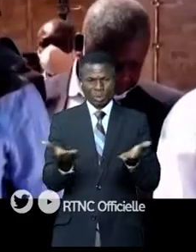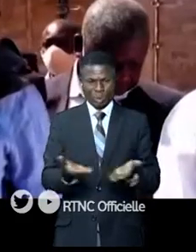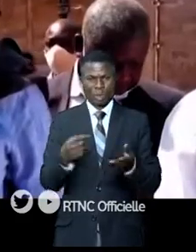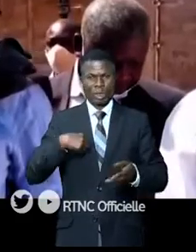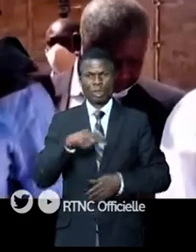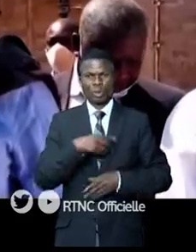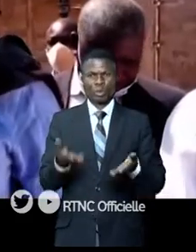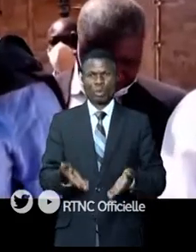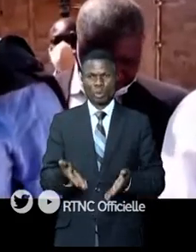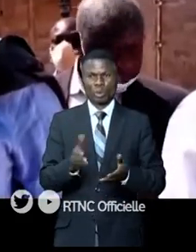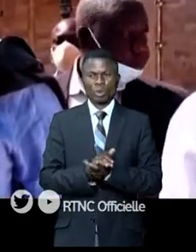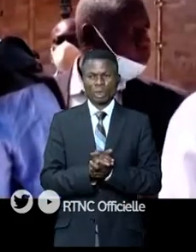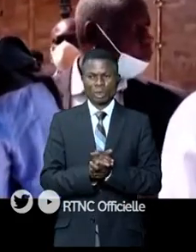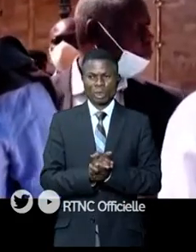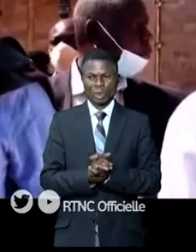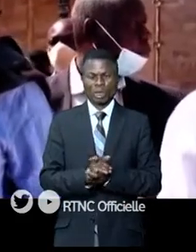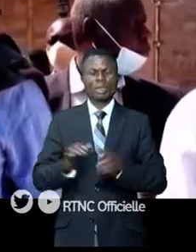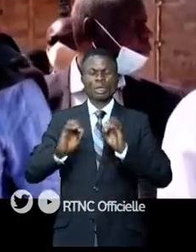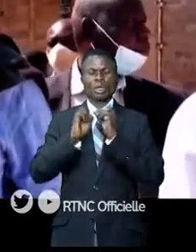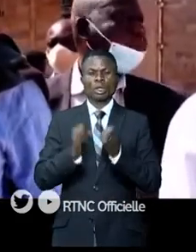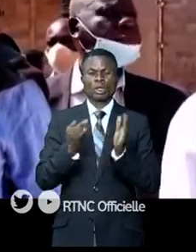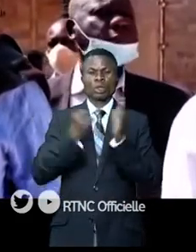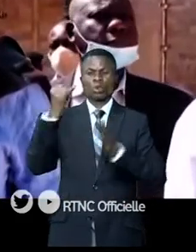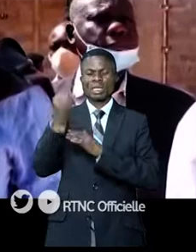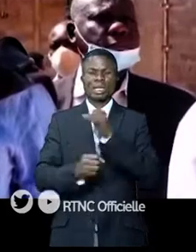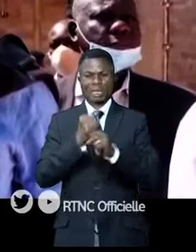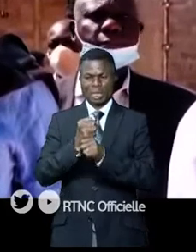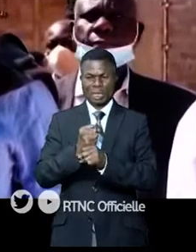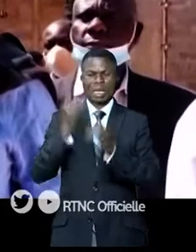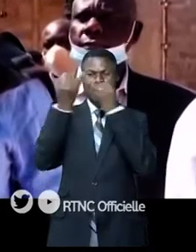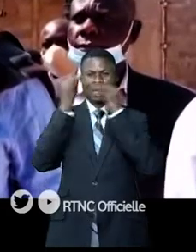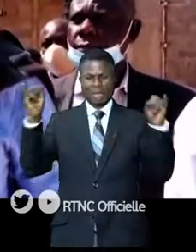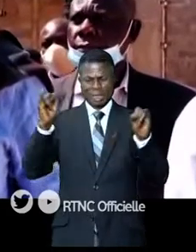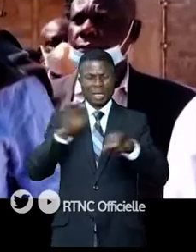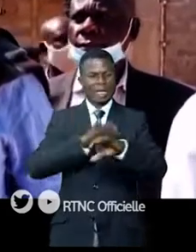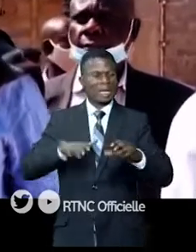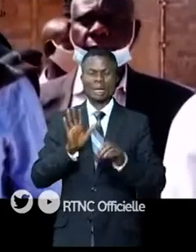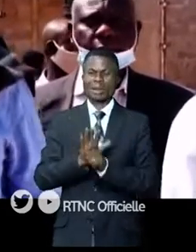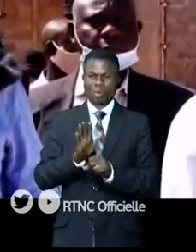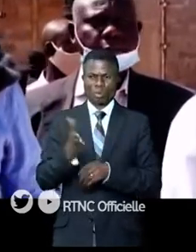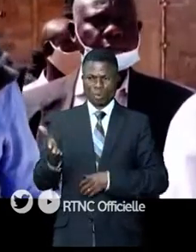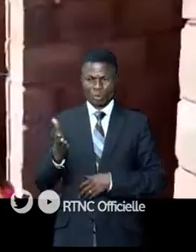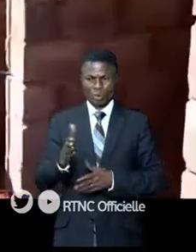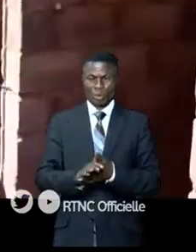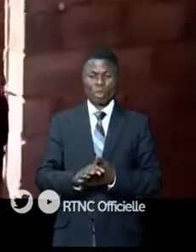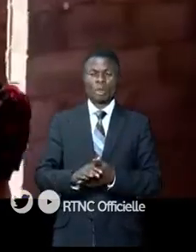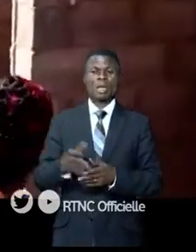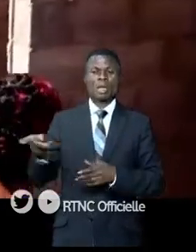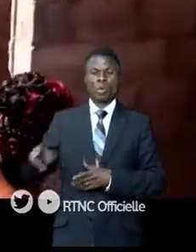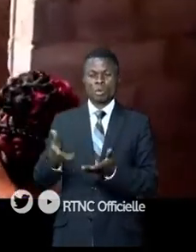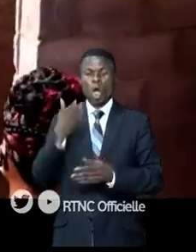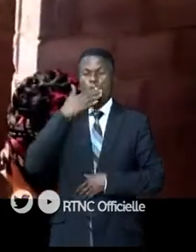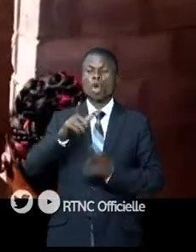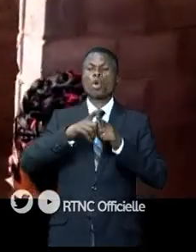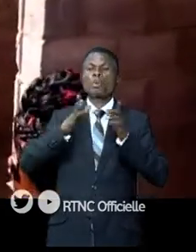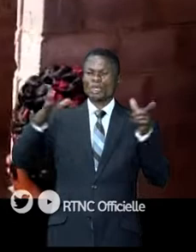sommes en plein 60e anniversaire de l'indépendance, c'est un grand retard. Mwangeji tel qu'il est, c'est l'hôpital